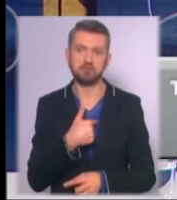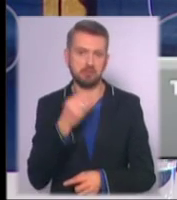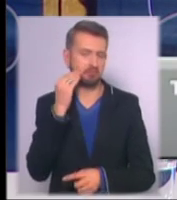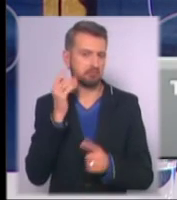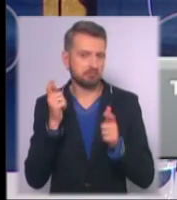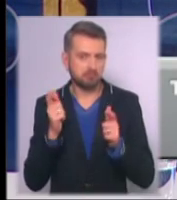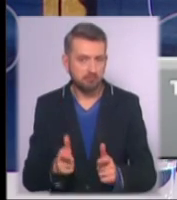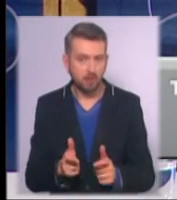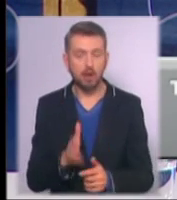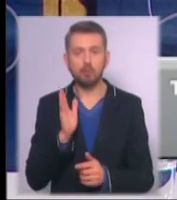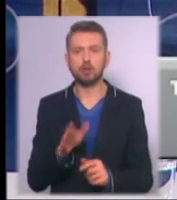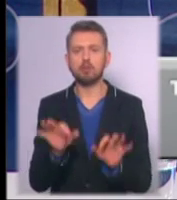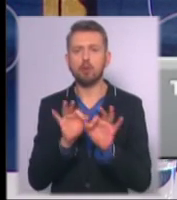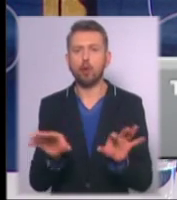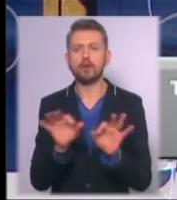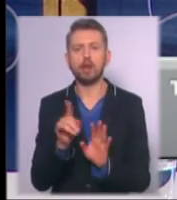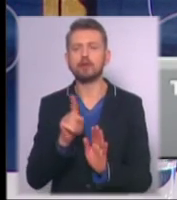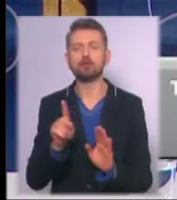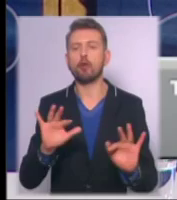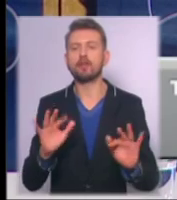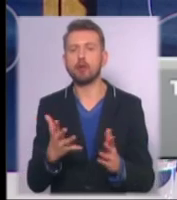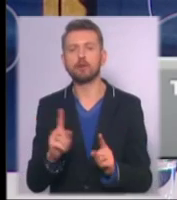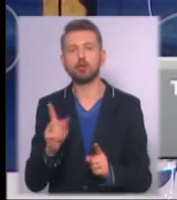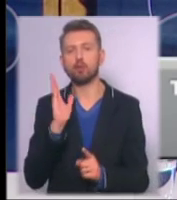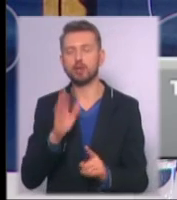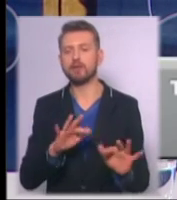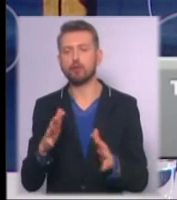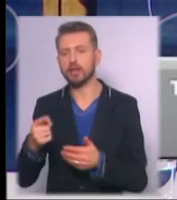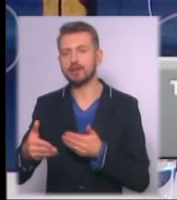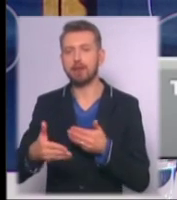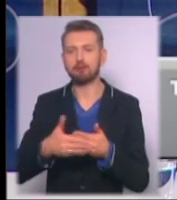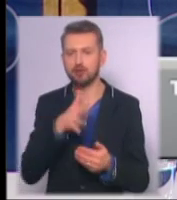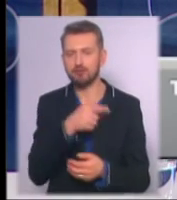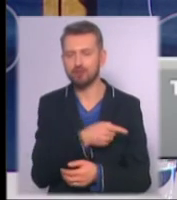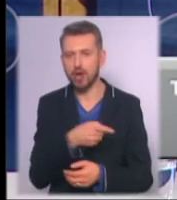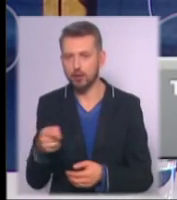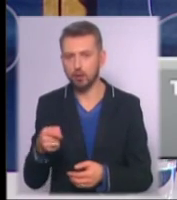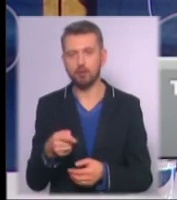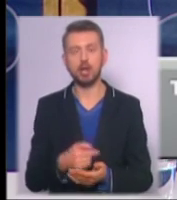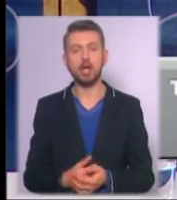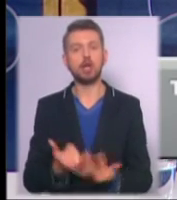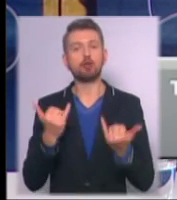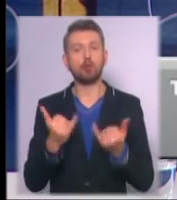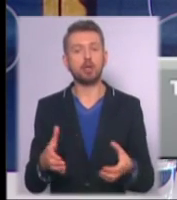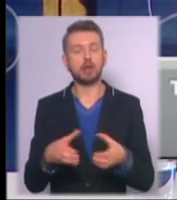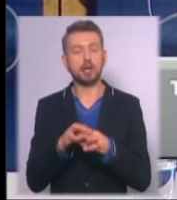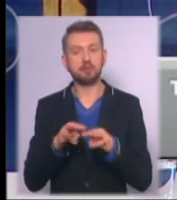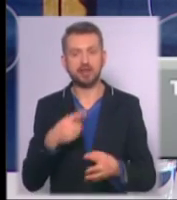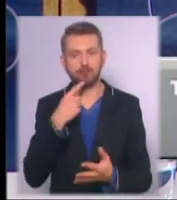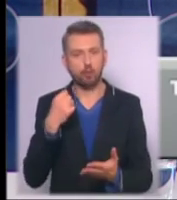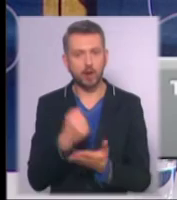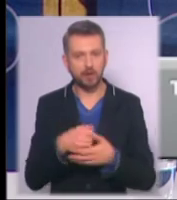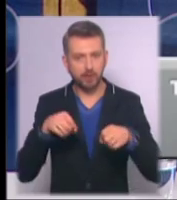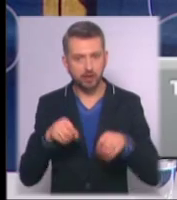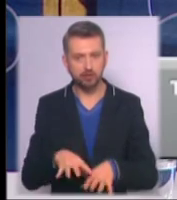погоджуюся. Ми будемо роз'яснювати, що ж власне сталося і що буде відбуватися найближчим часом. Я нагадаю, що сьогодні Кабінет міністрів ухвалив рішення,